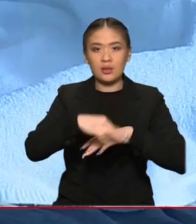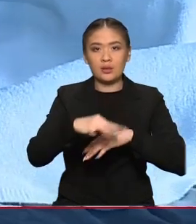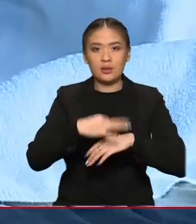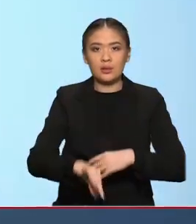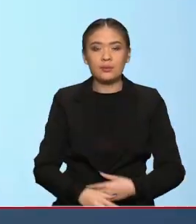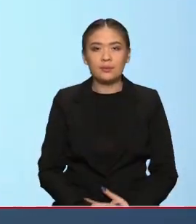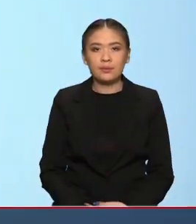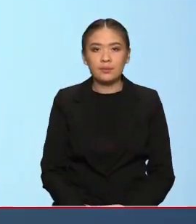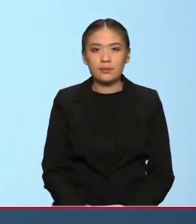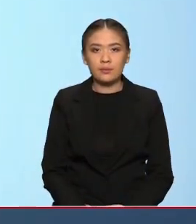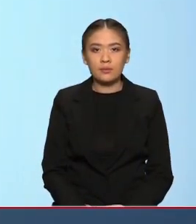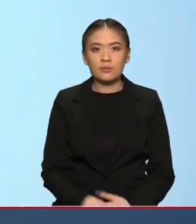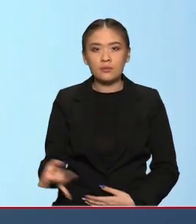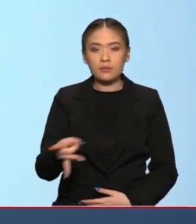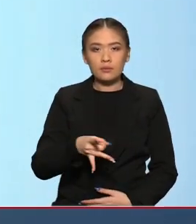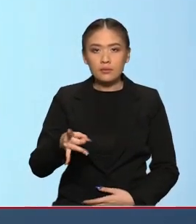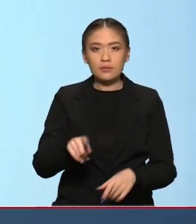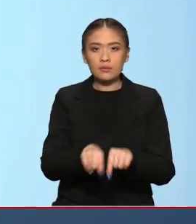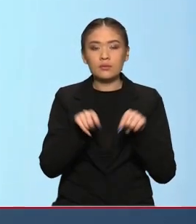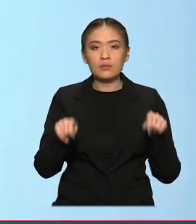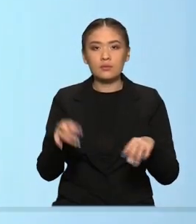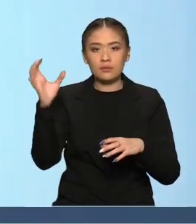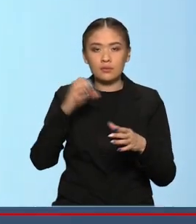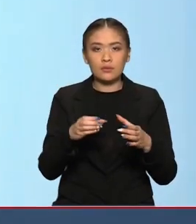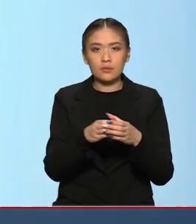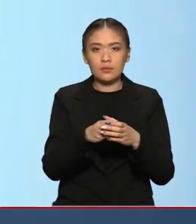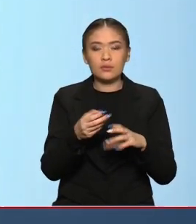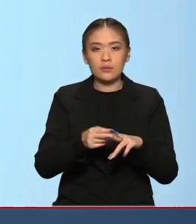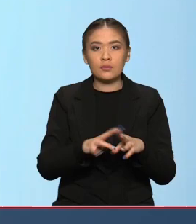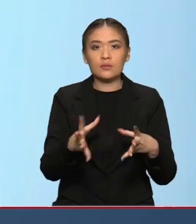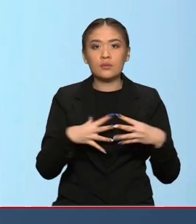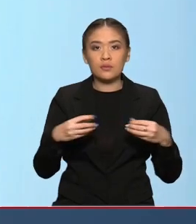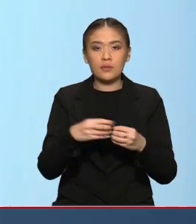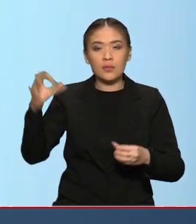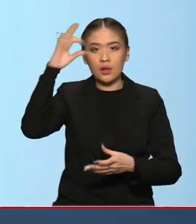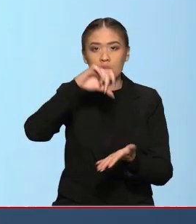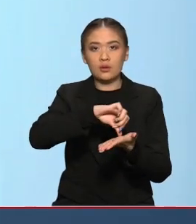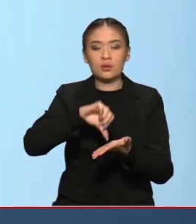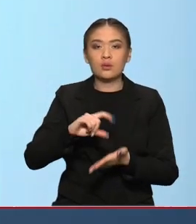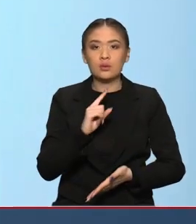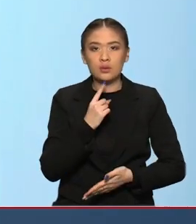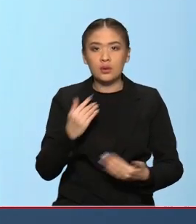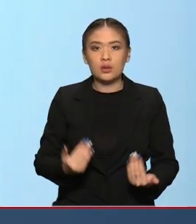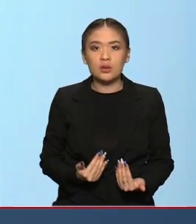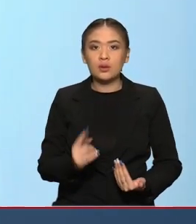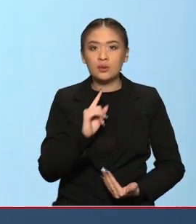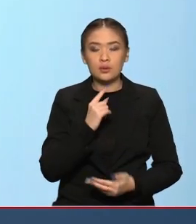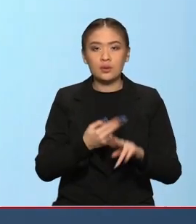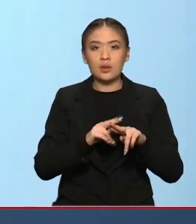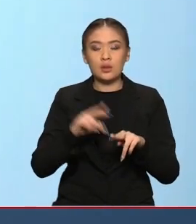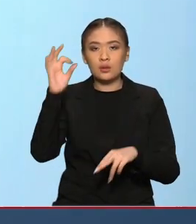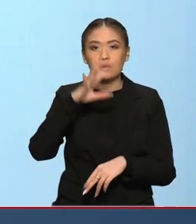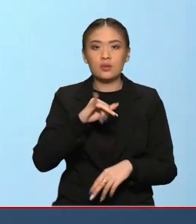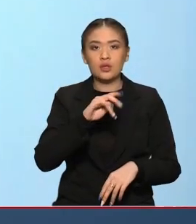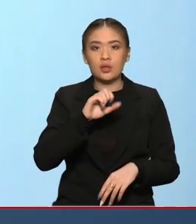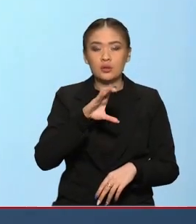насилием в регионах созданы мобильные группы по выявлению семей находящихся в трудной жизненной ситуации участковыми